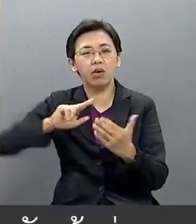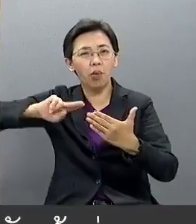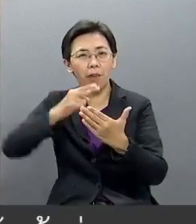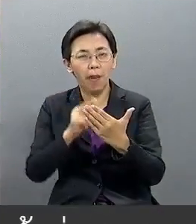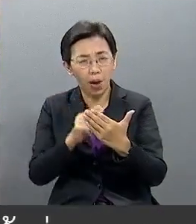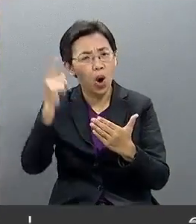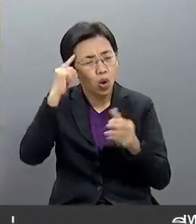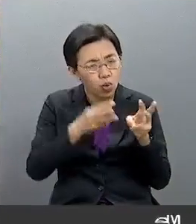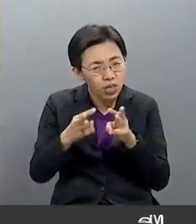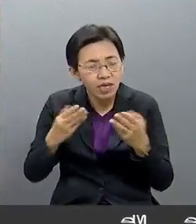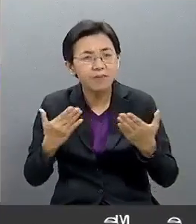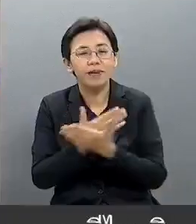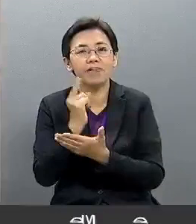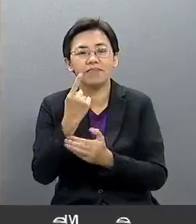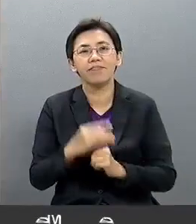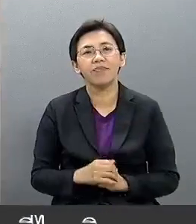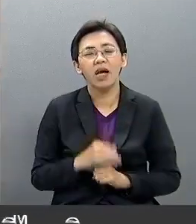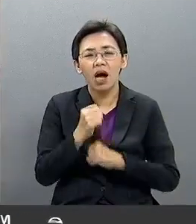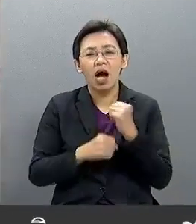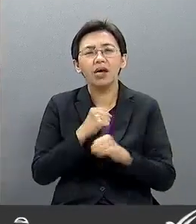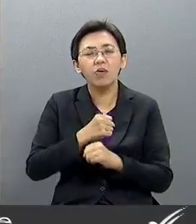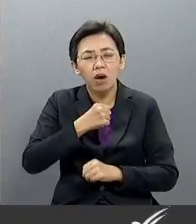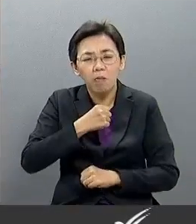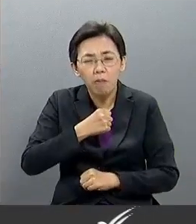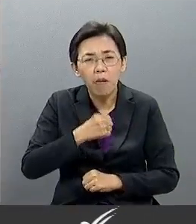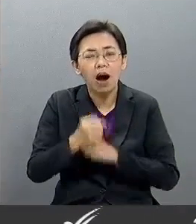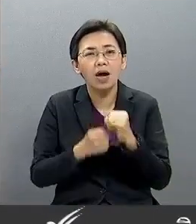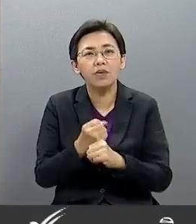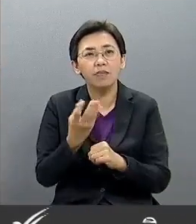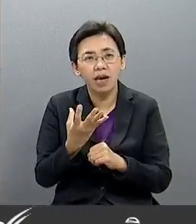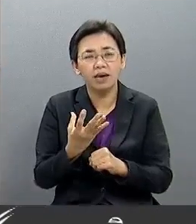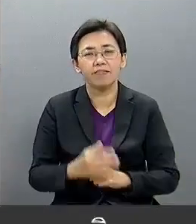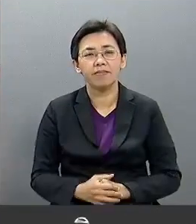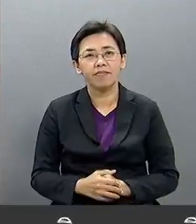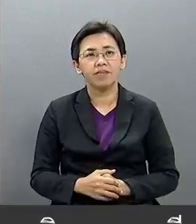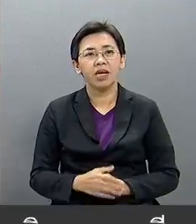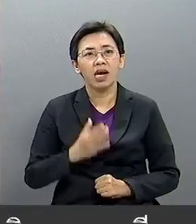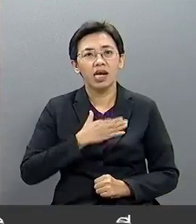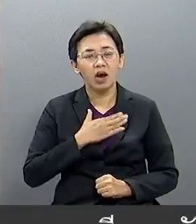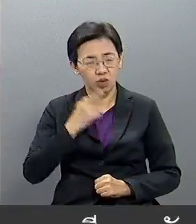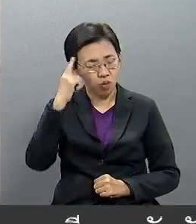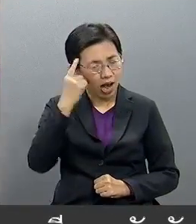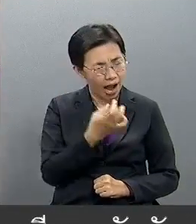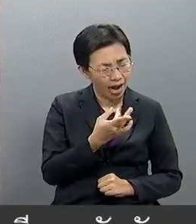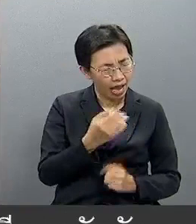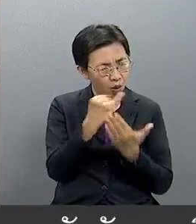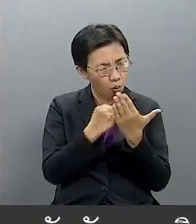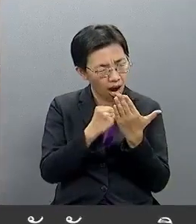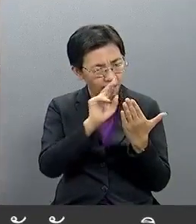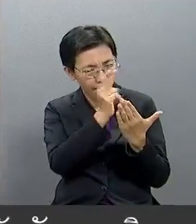ไปอายุเรามากขึ้นสถานภาพของเราเปลี่ยนครับเรามีเทคนิคส่วนหนึ่งช่วงหลังมาผ